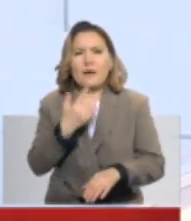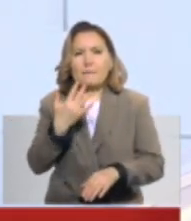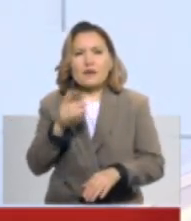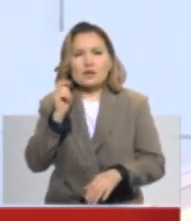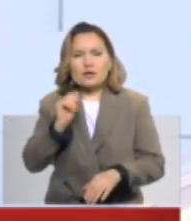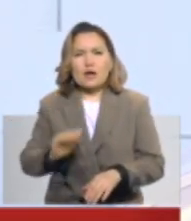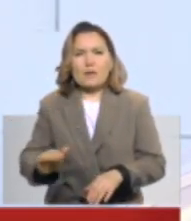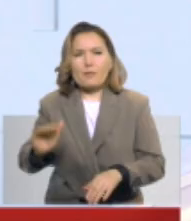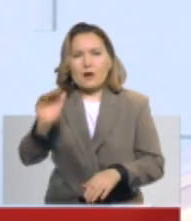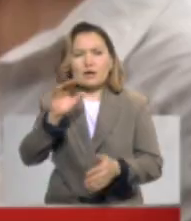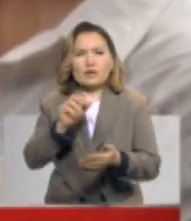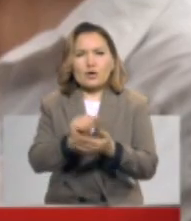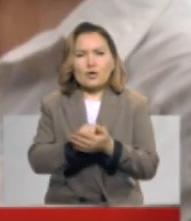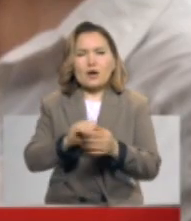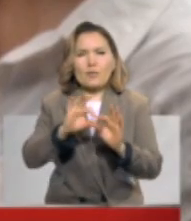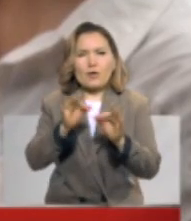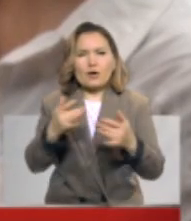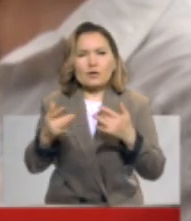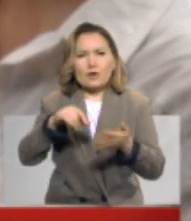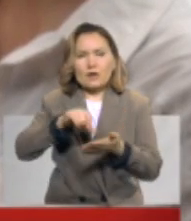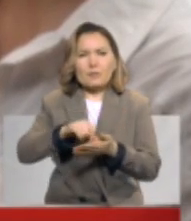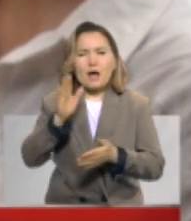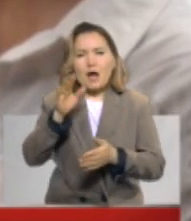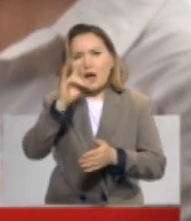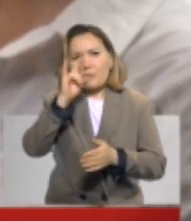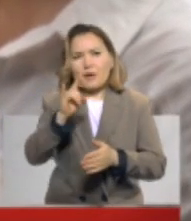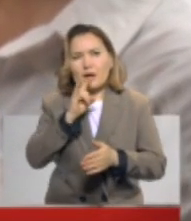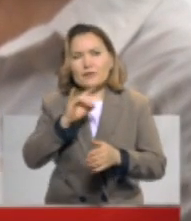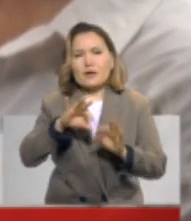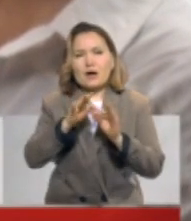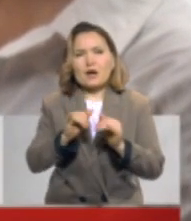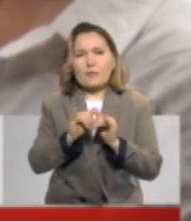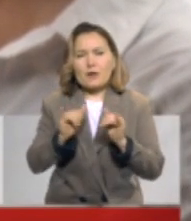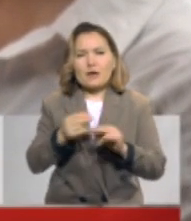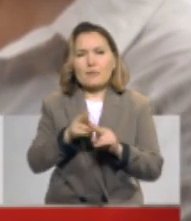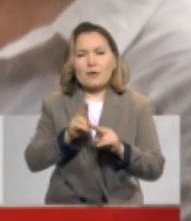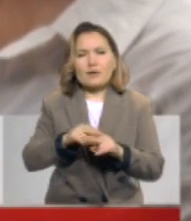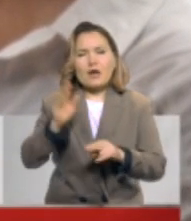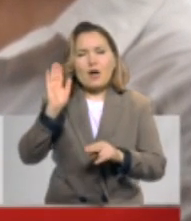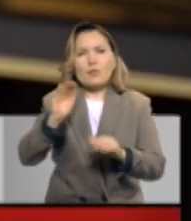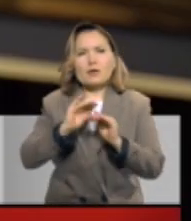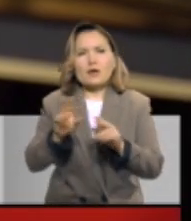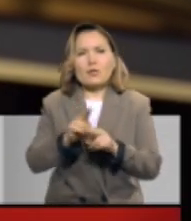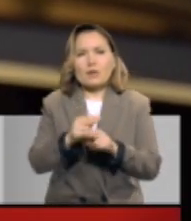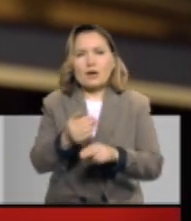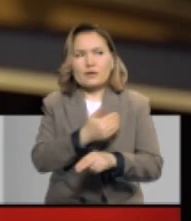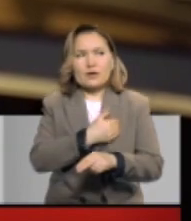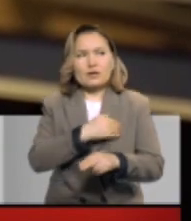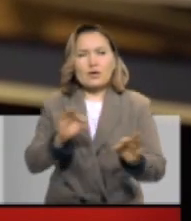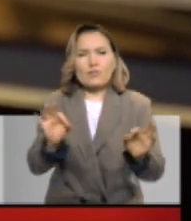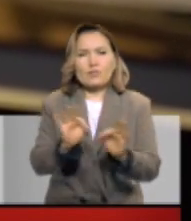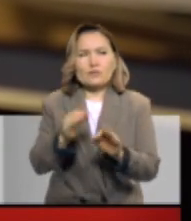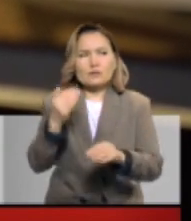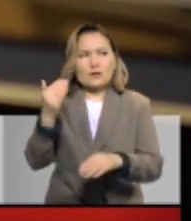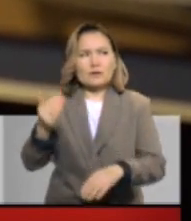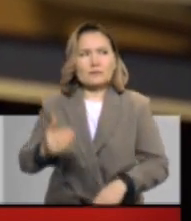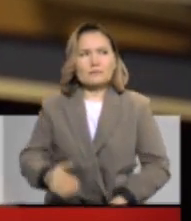жасынан осы өнермен шұғылданған. Алдағы уақытта еліміздің өнер саласын дамытып, шәкірт тәрбиелегін келет, дейді музыкант.